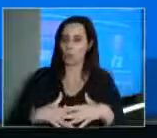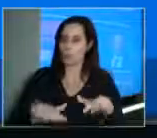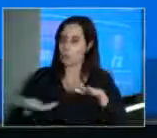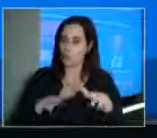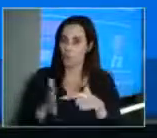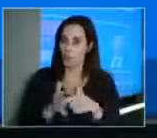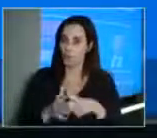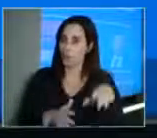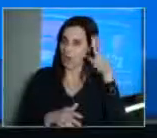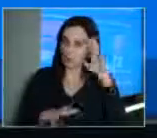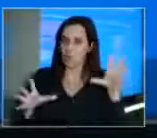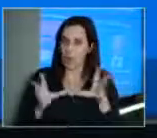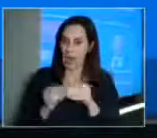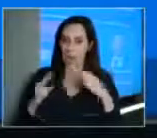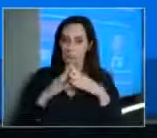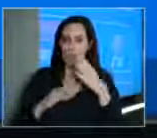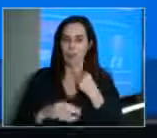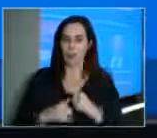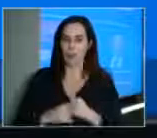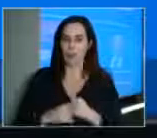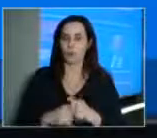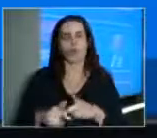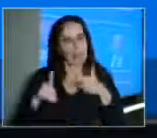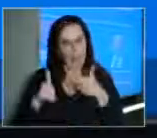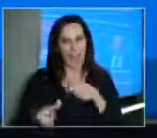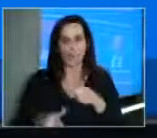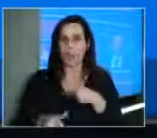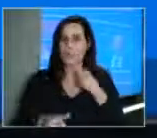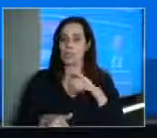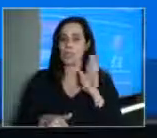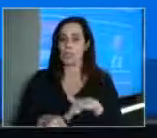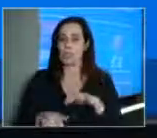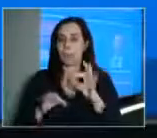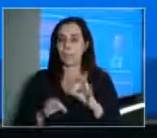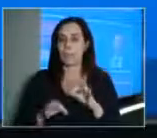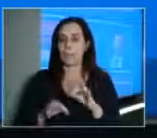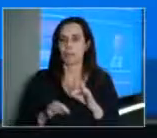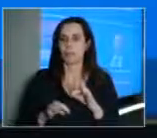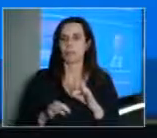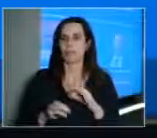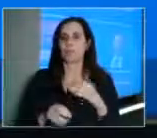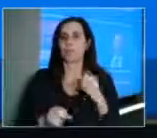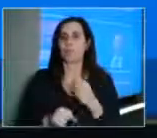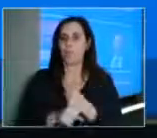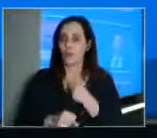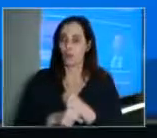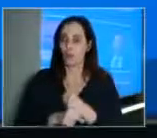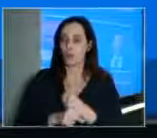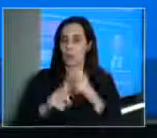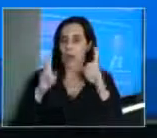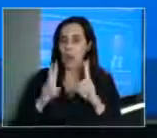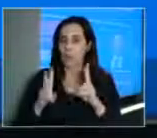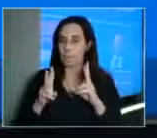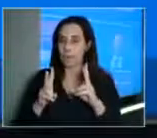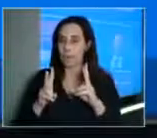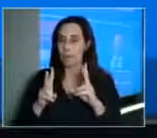בממשלה של הליכוד יחד עם הבית היהודי. נלחמנו על זה, היינו צריכים גם באמת להקפיא יוזמות חקיקה והעברות כספים של הבית